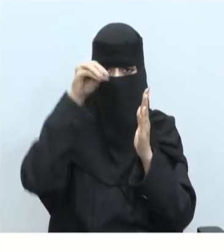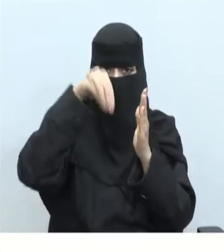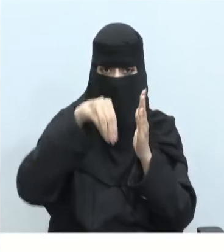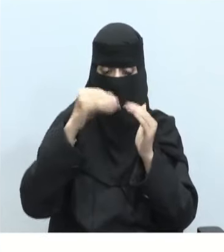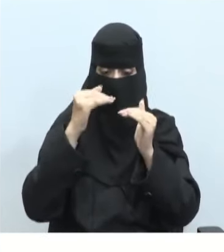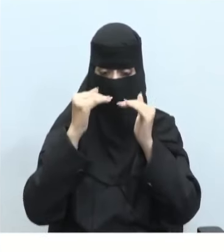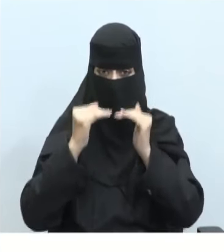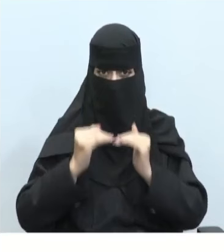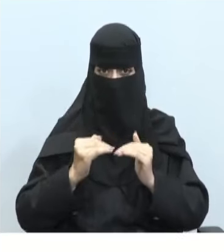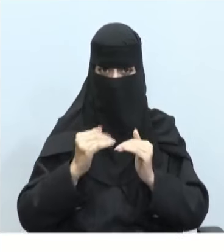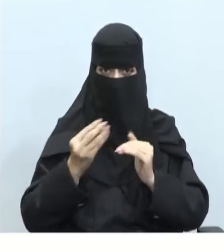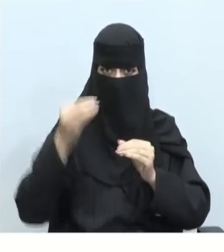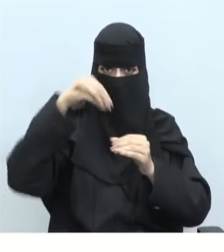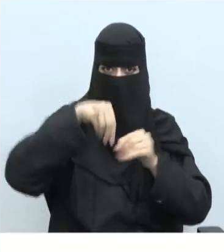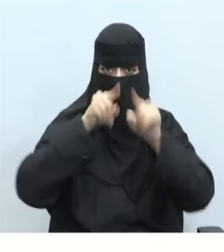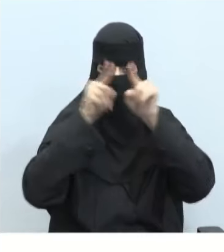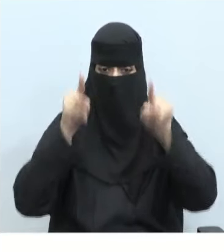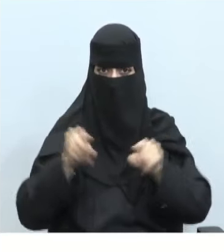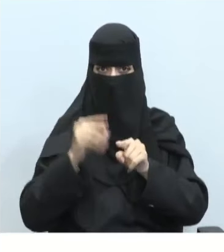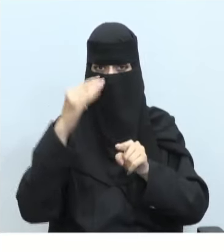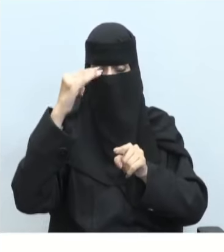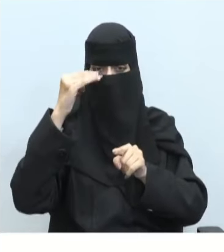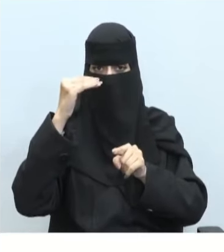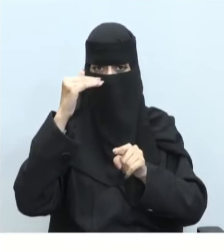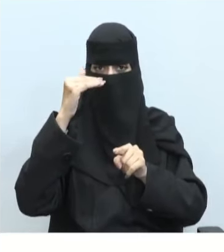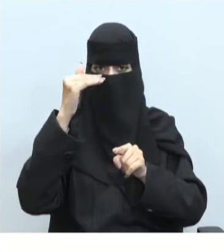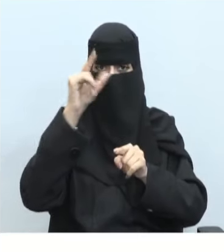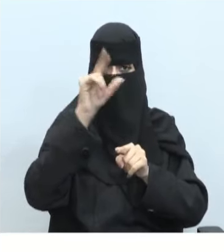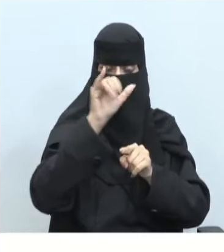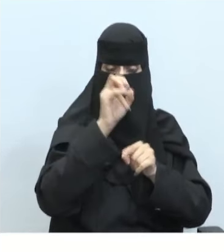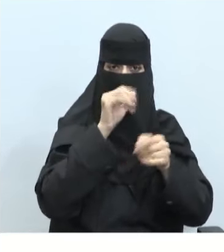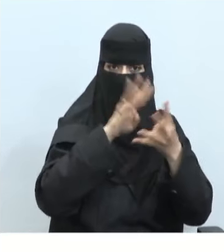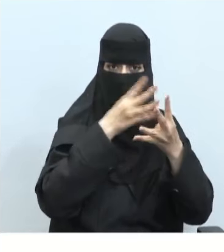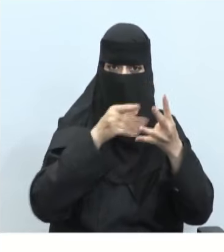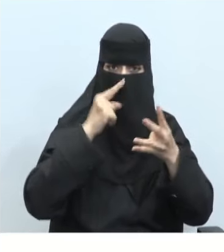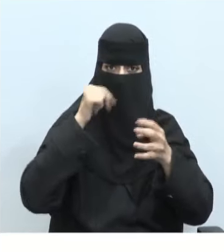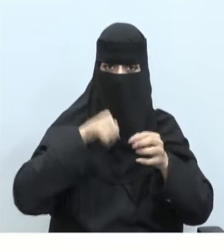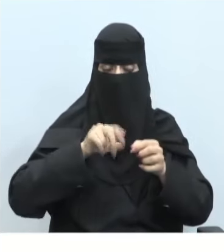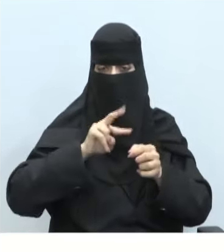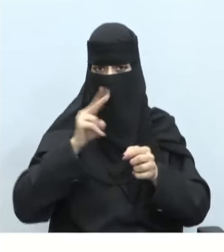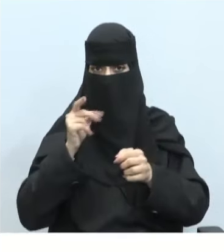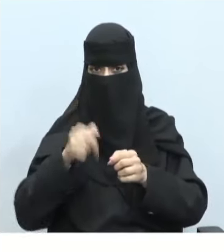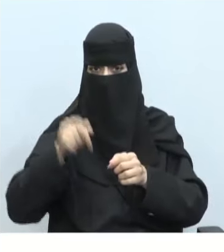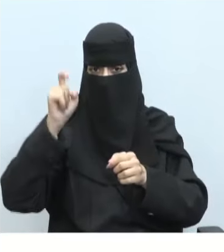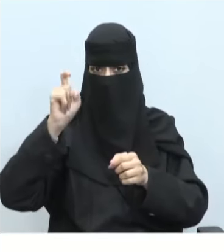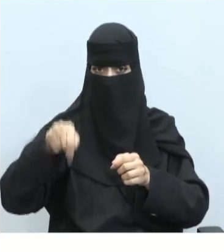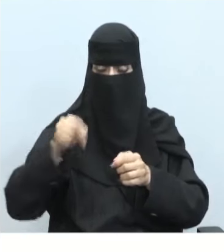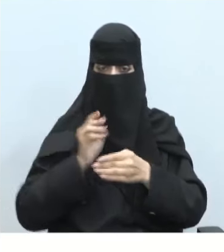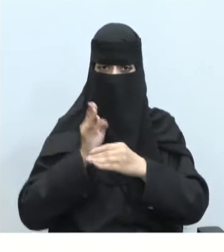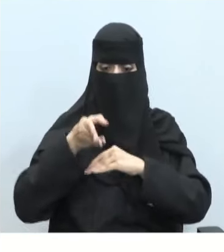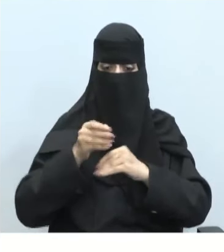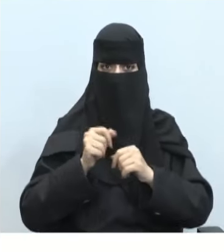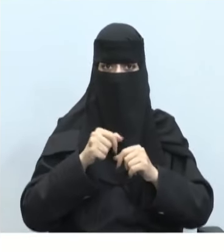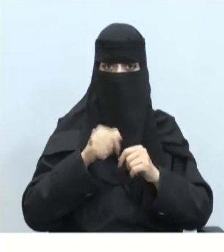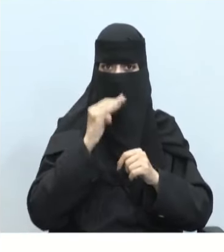لاسفل داخل خليه الجدول عليك استخدام مفتاح انتر او الادخال مفتاح ادخال